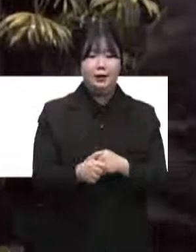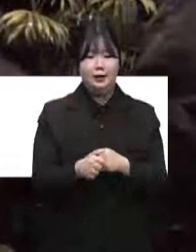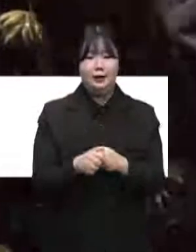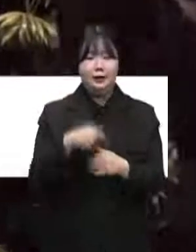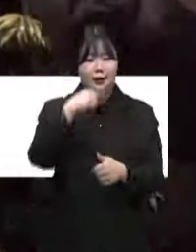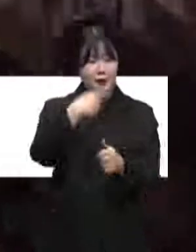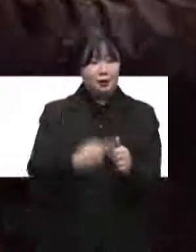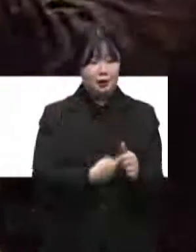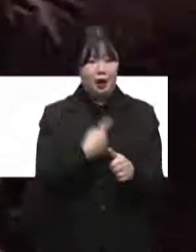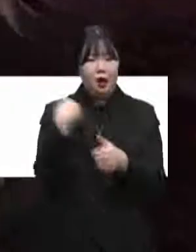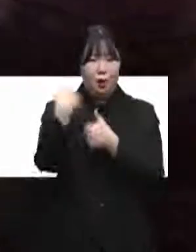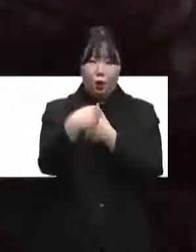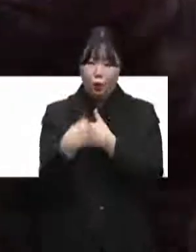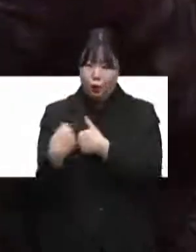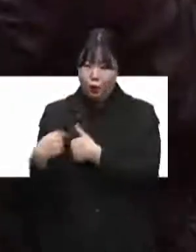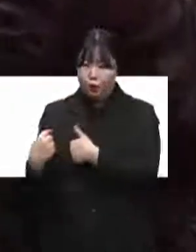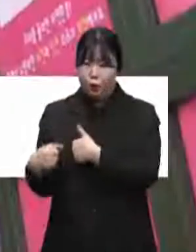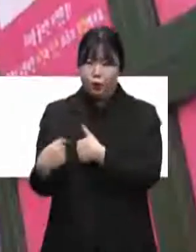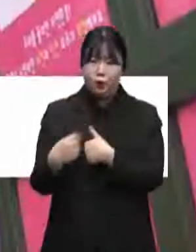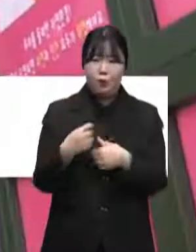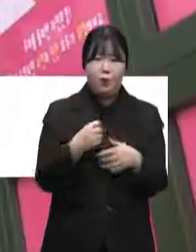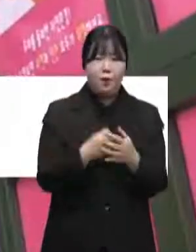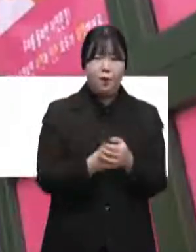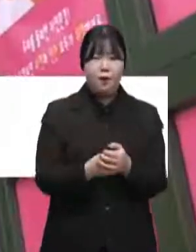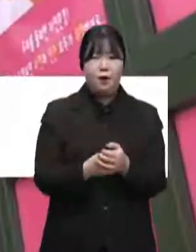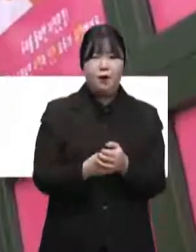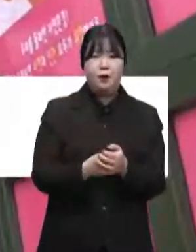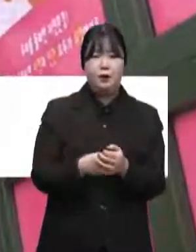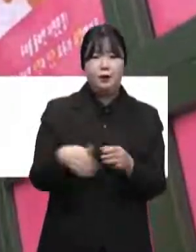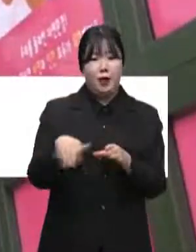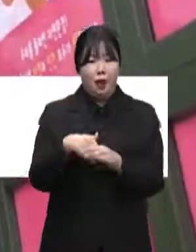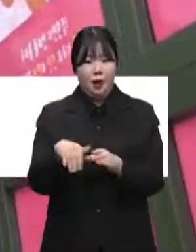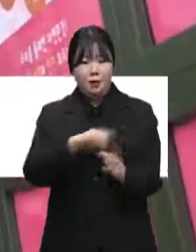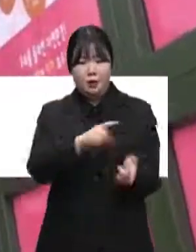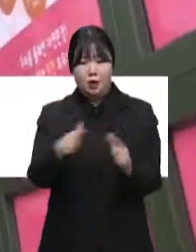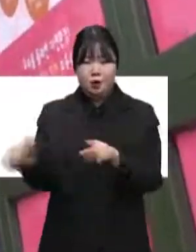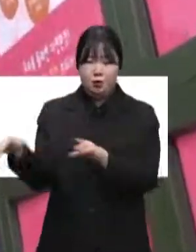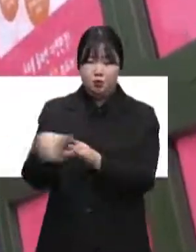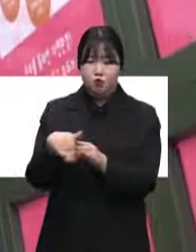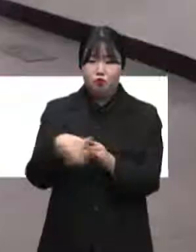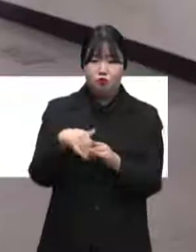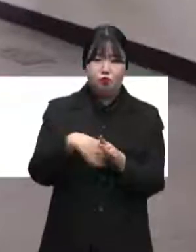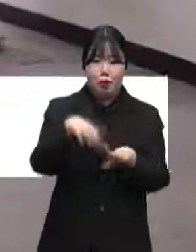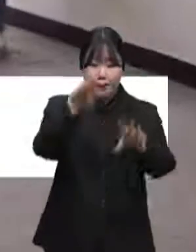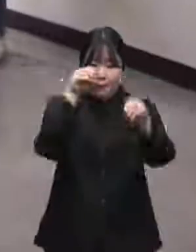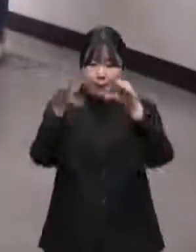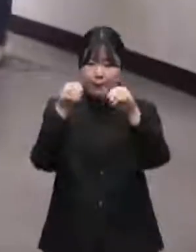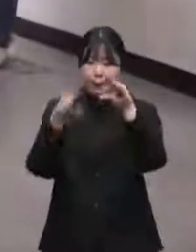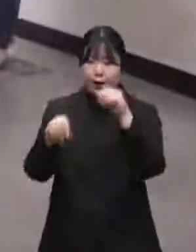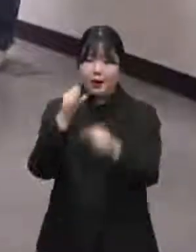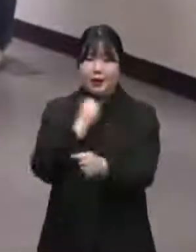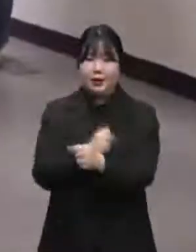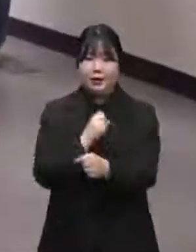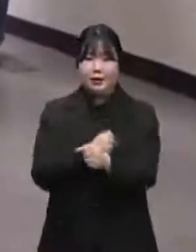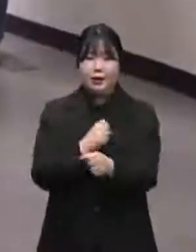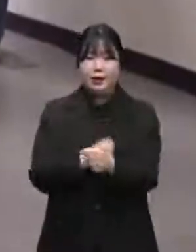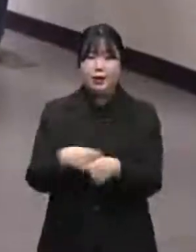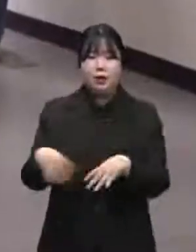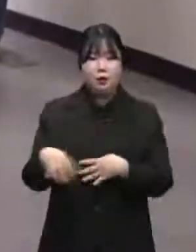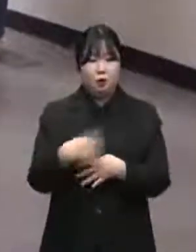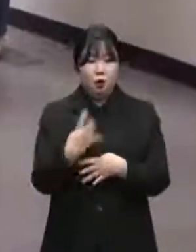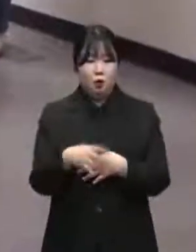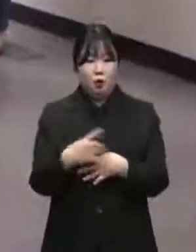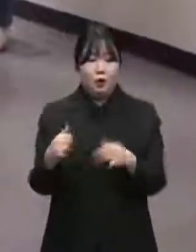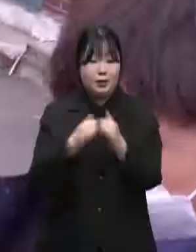도시 텃밭 체형 다문화체험 등을 하였습니다 지난해 초등학교 4학년 대상으로 사회 교과과정과